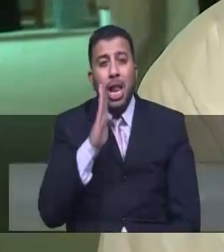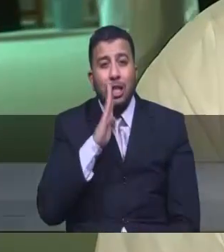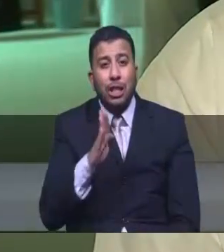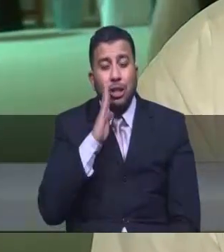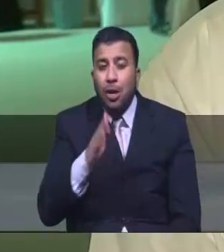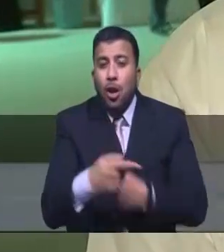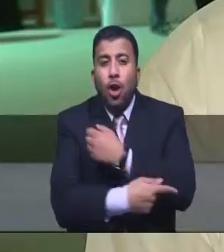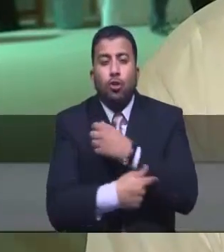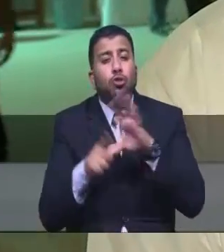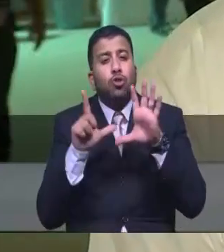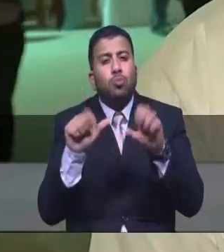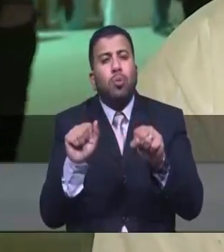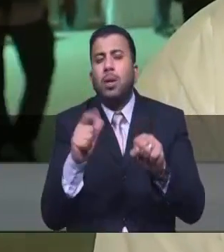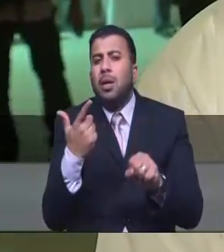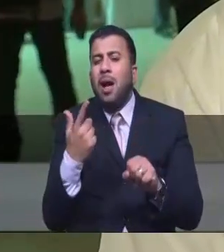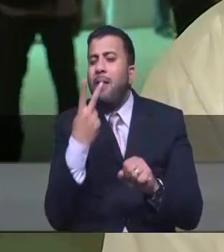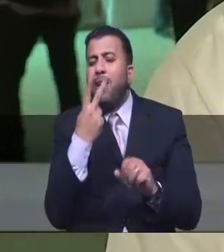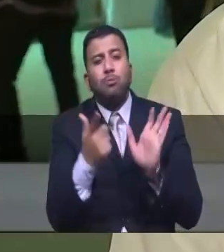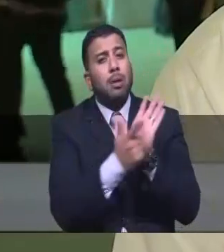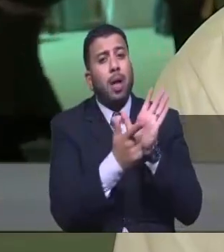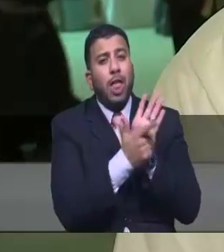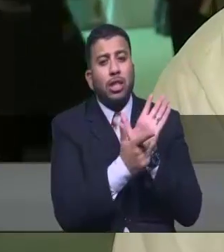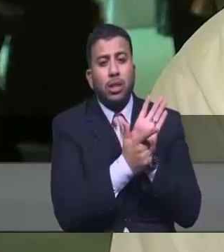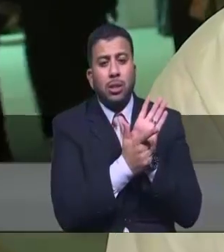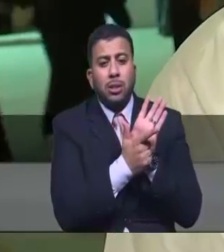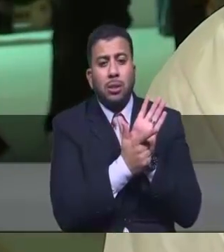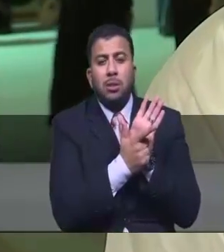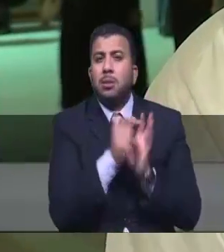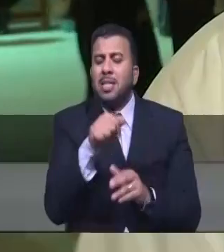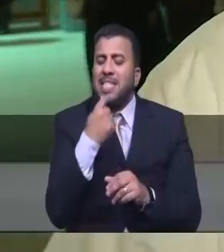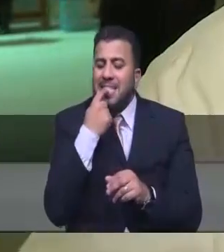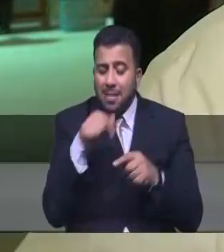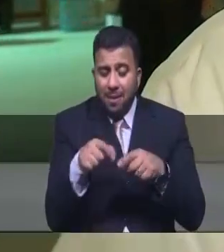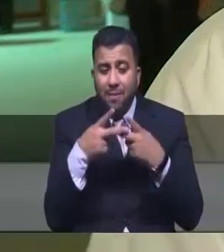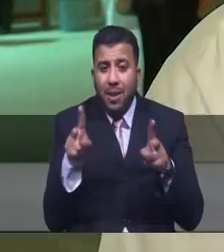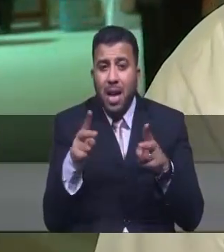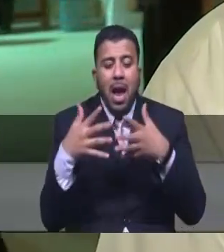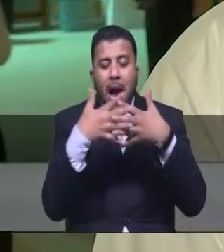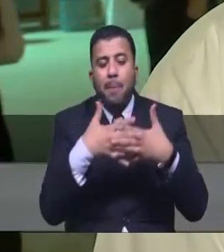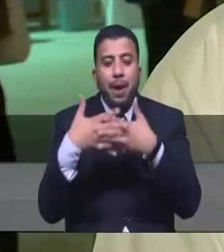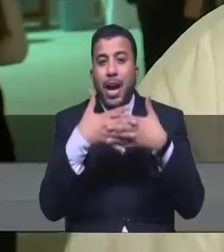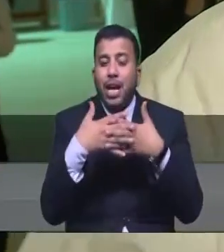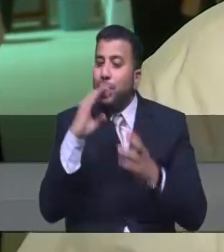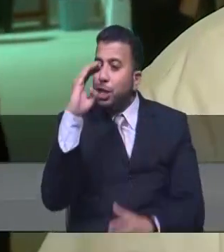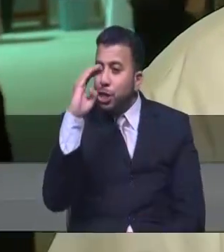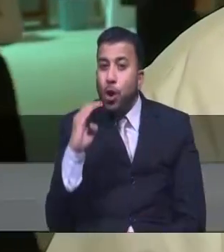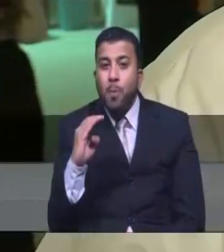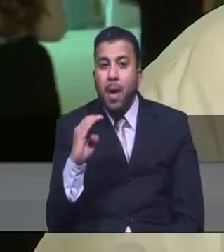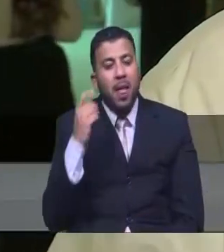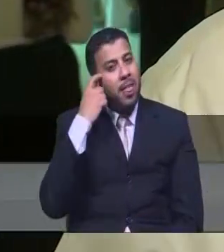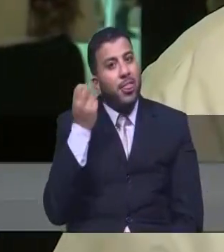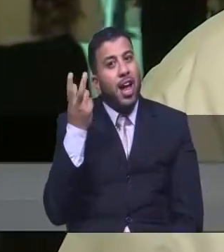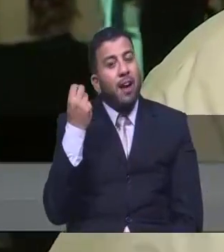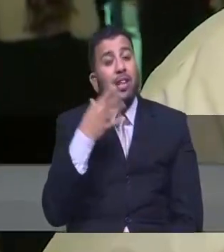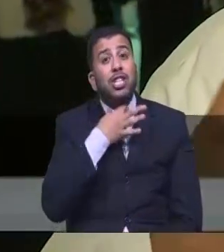سنة 2017، نفتتح به هذا العام في أمريكا الجنوبية، ثقافة جديدة،